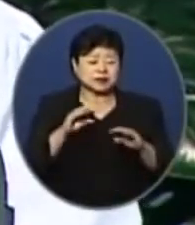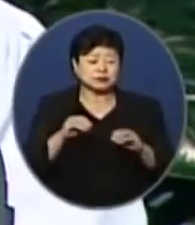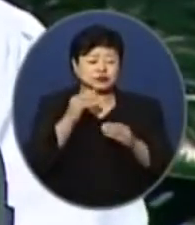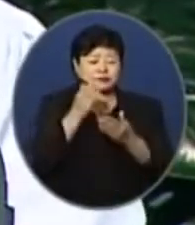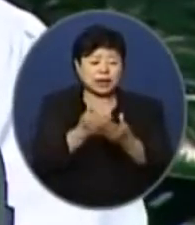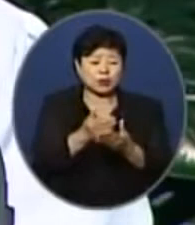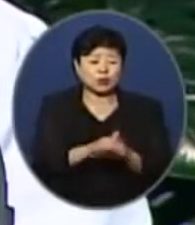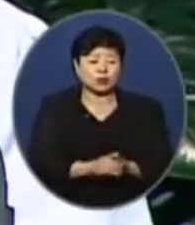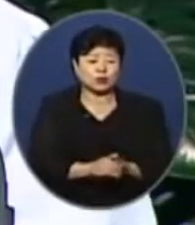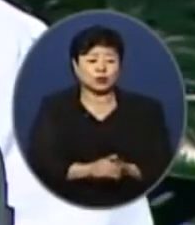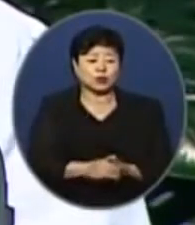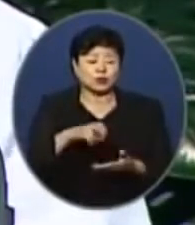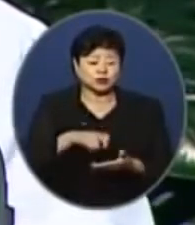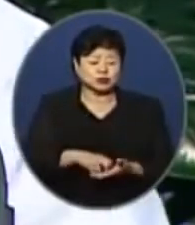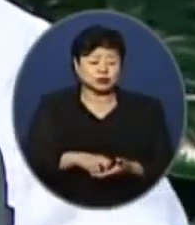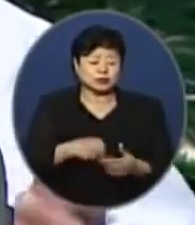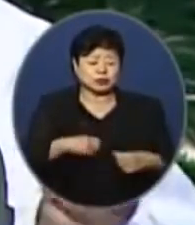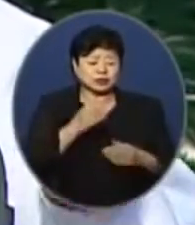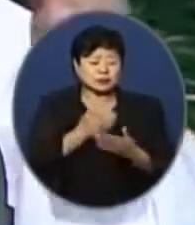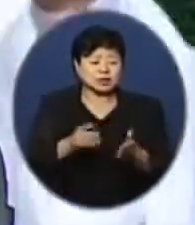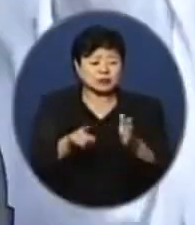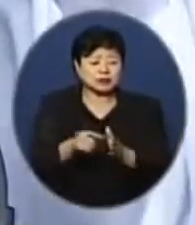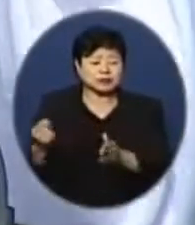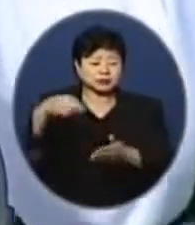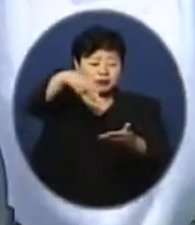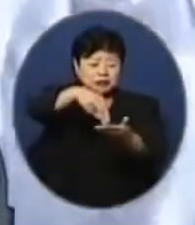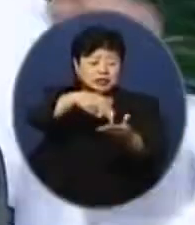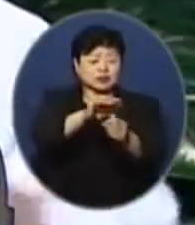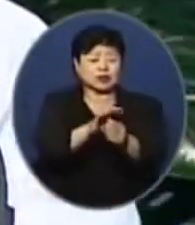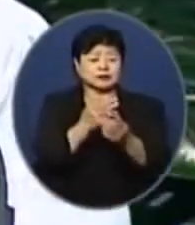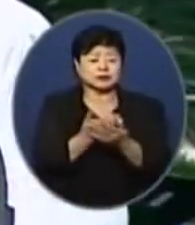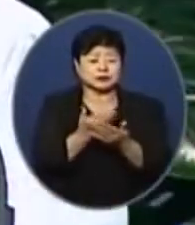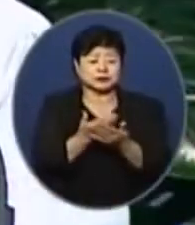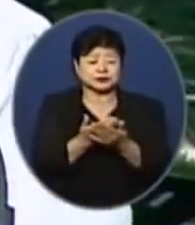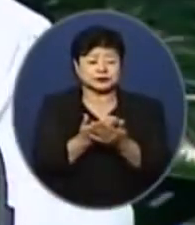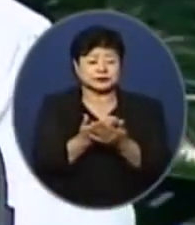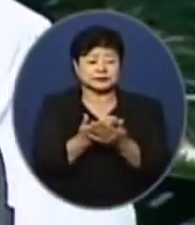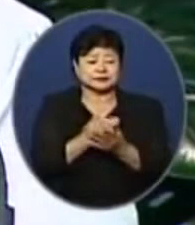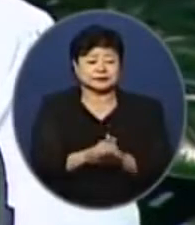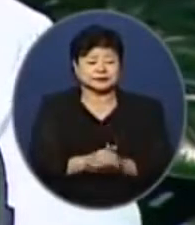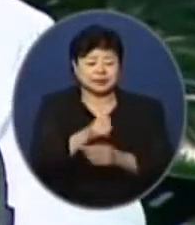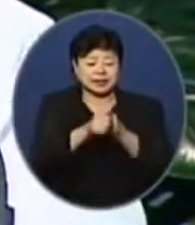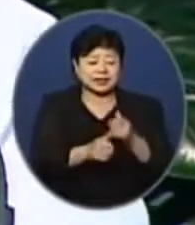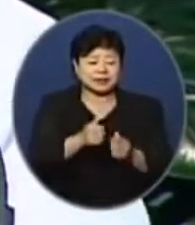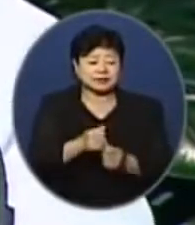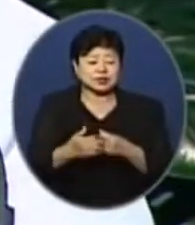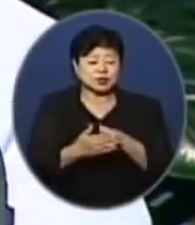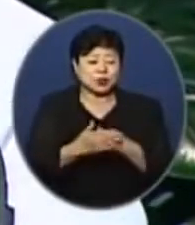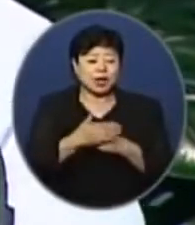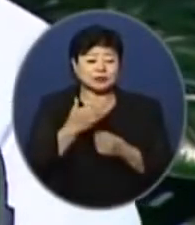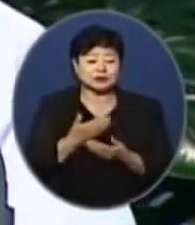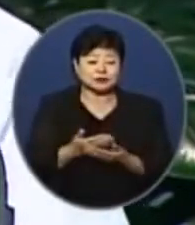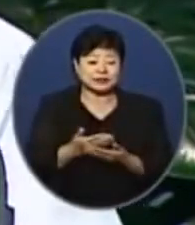말게 하시고 여기서 주저앉지 않게 하시고 믿음으로 일어나게 하여 주시옵소서. 하나님이 우리를 도와줄 것입니다.